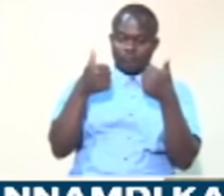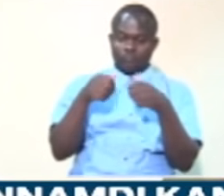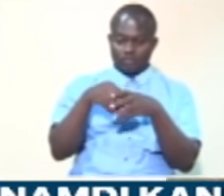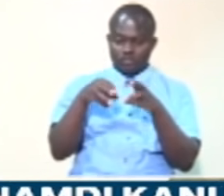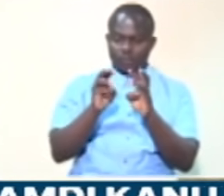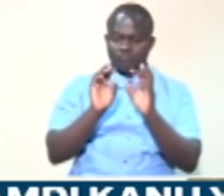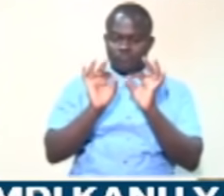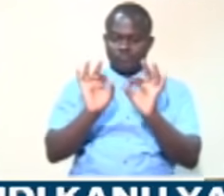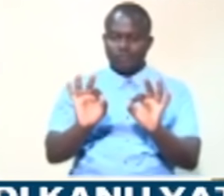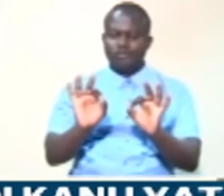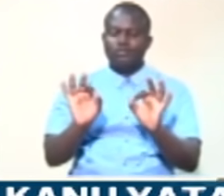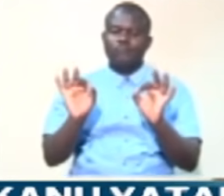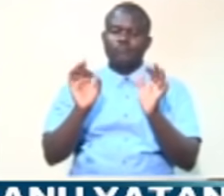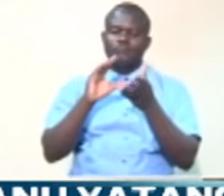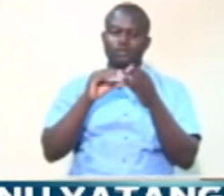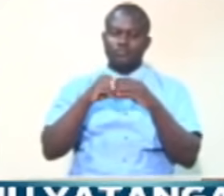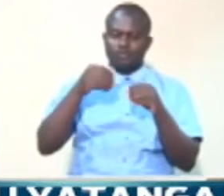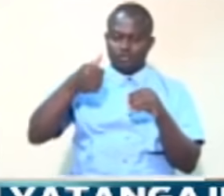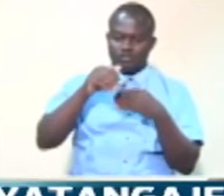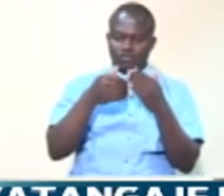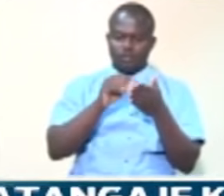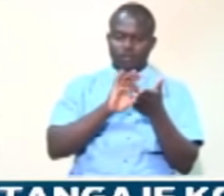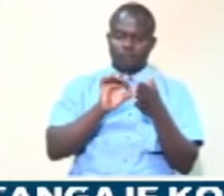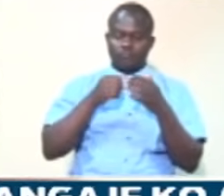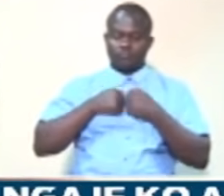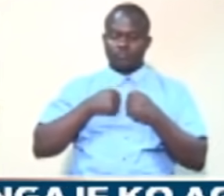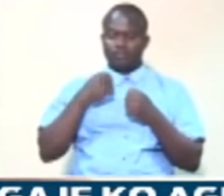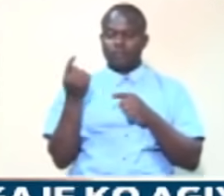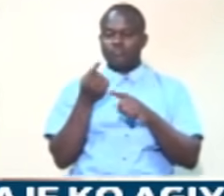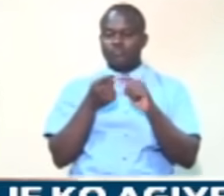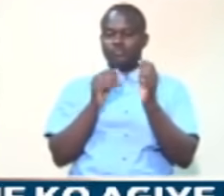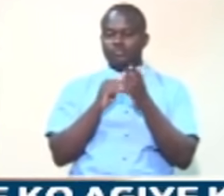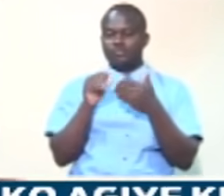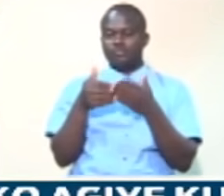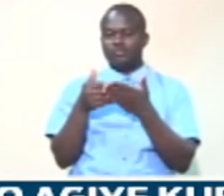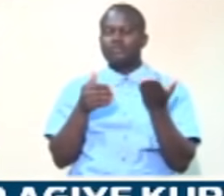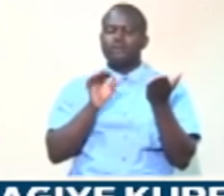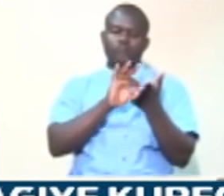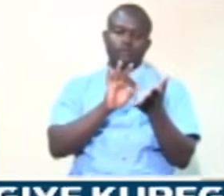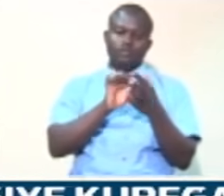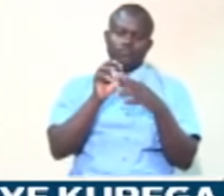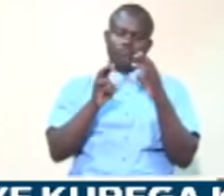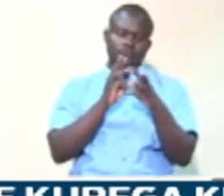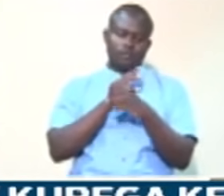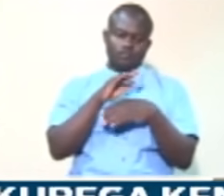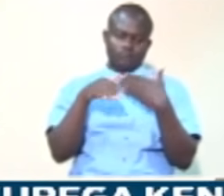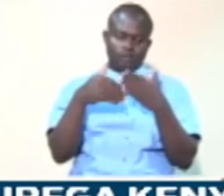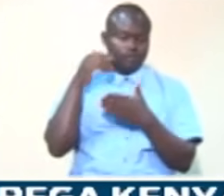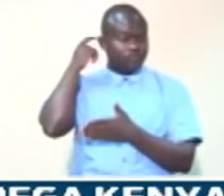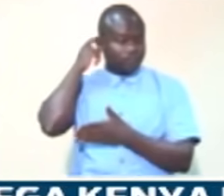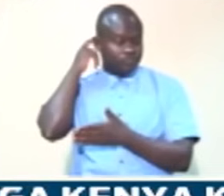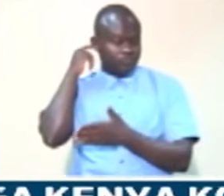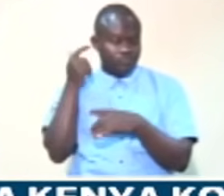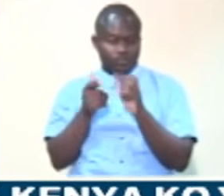buryo bunoze inkuru zabo, batandikira abanyarwanda gusa ahubwo bandikira isi yose. Kandi